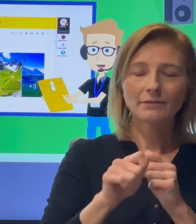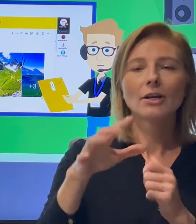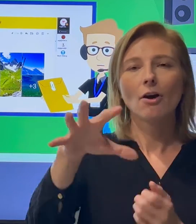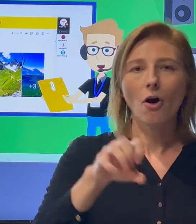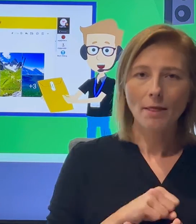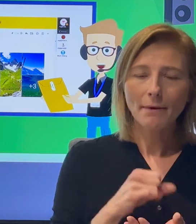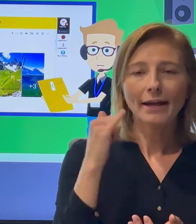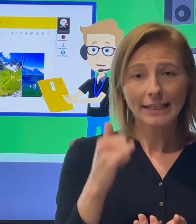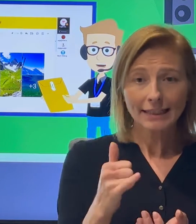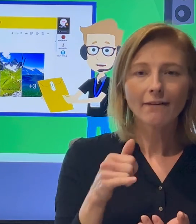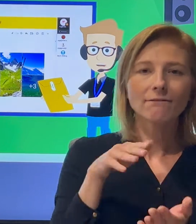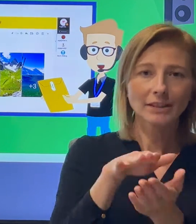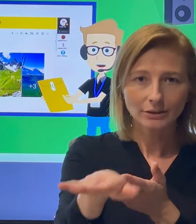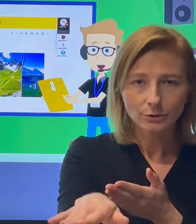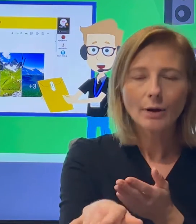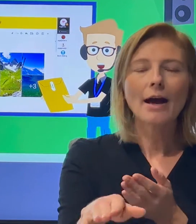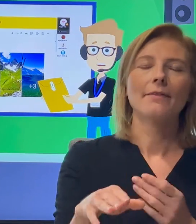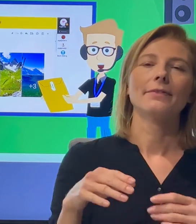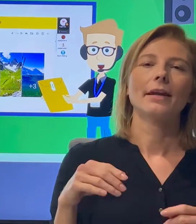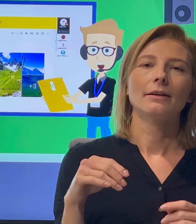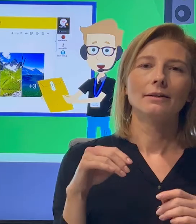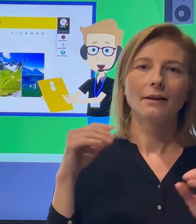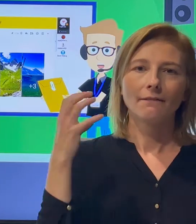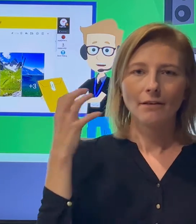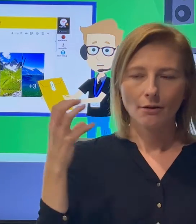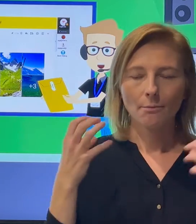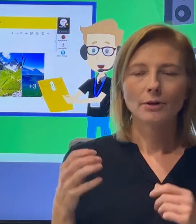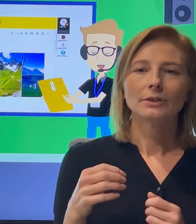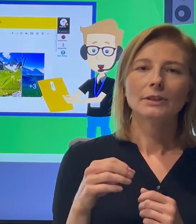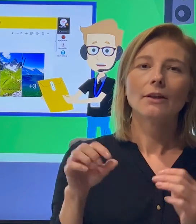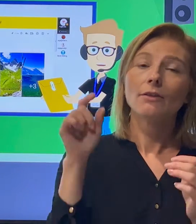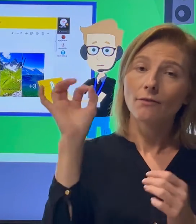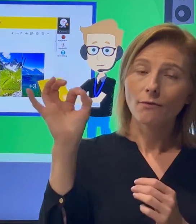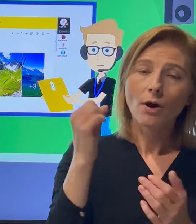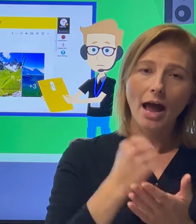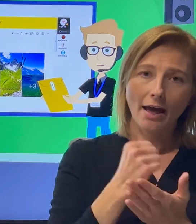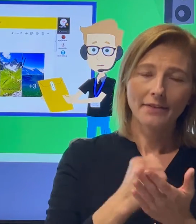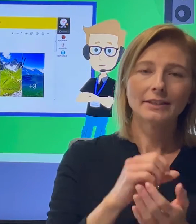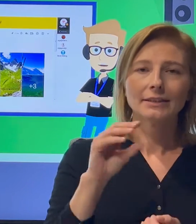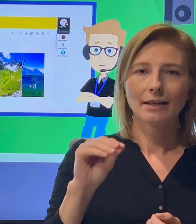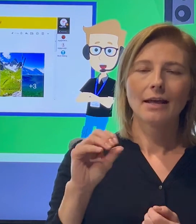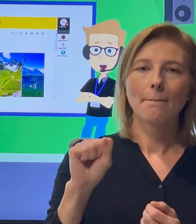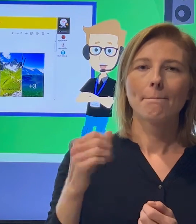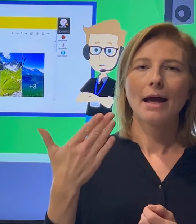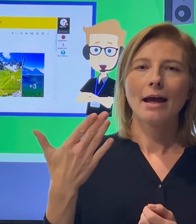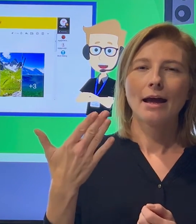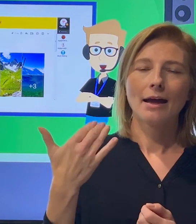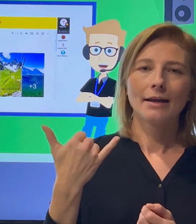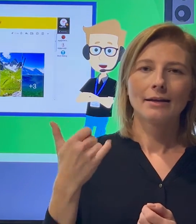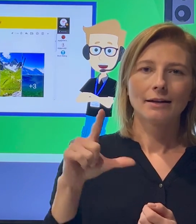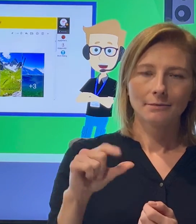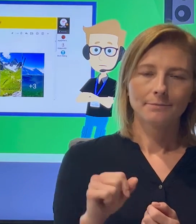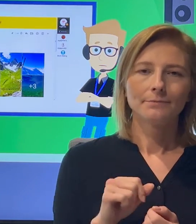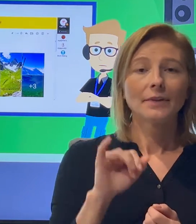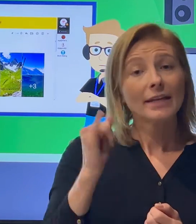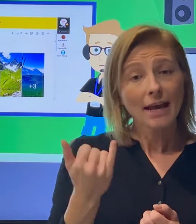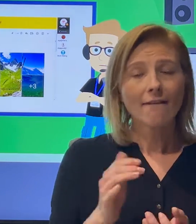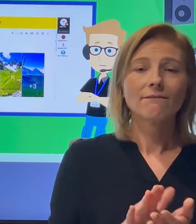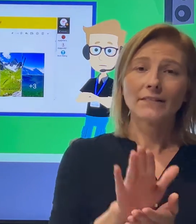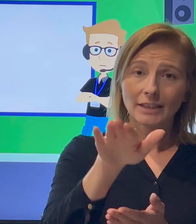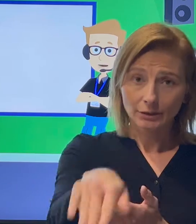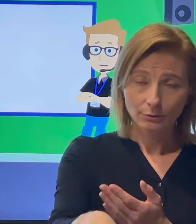odebrane wiadomości e-mail lub podejrzeć powiadomienia lub spam nadany na Twój adres mailowy. Jak natomiast nadać ową